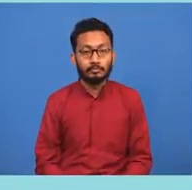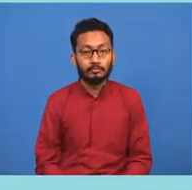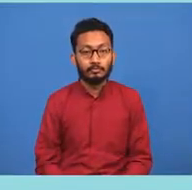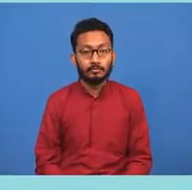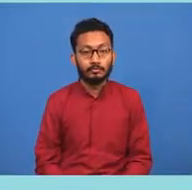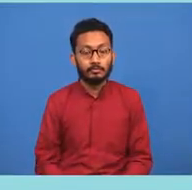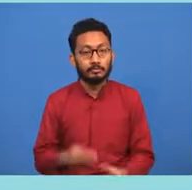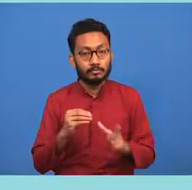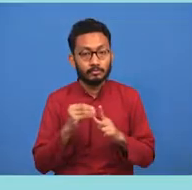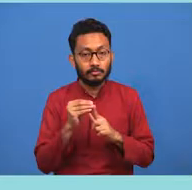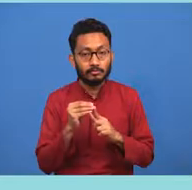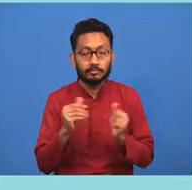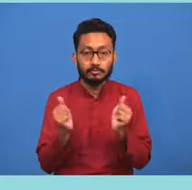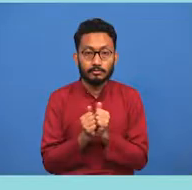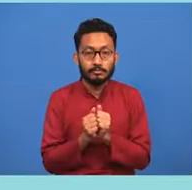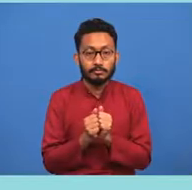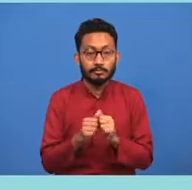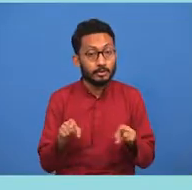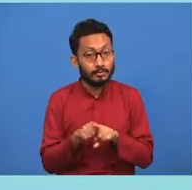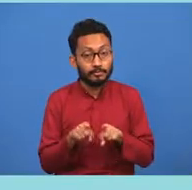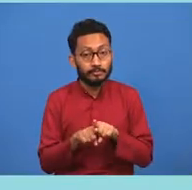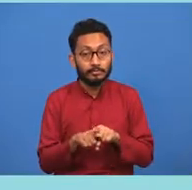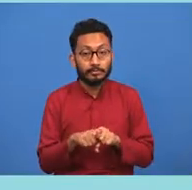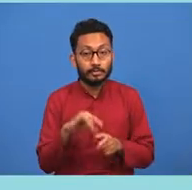Atau dengan persamaan ion.